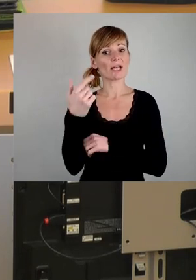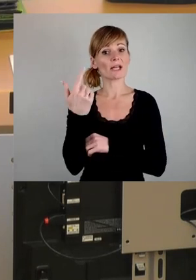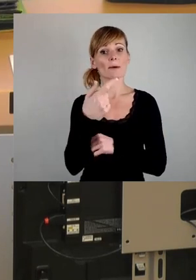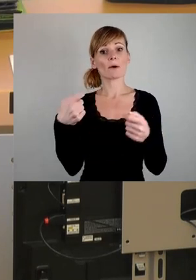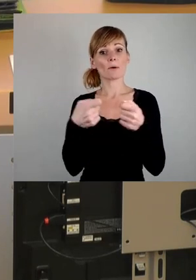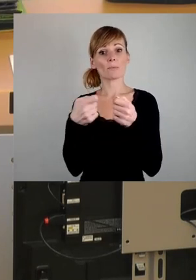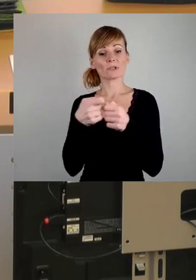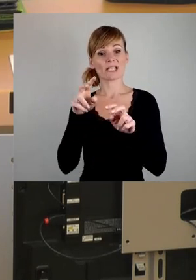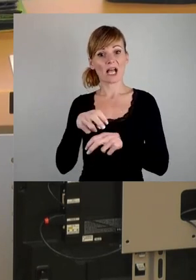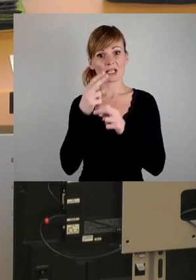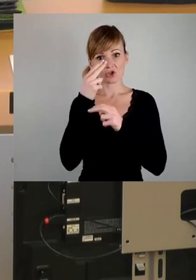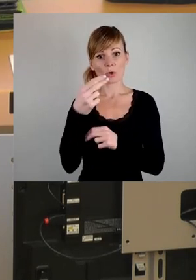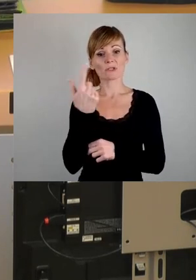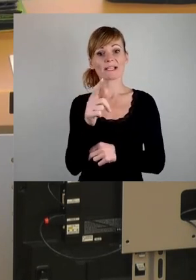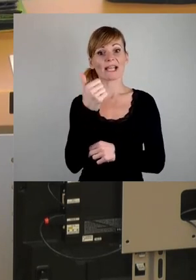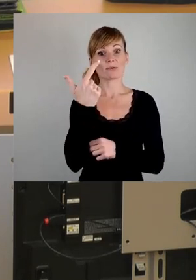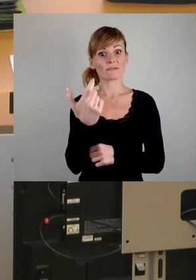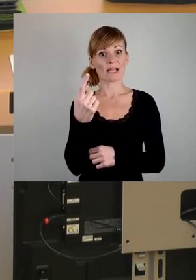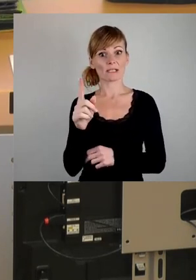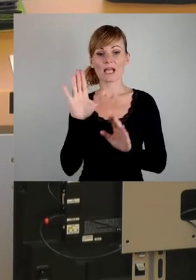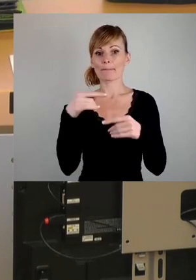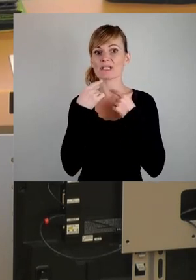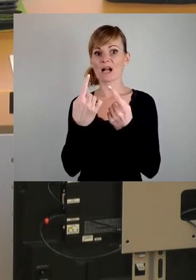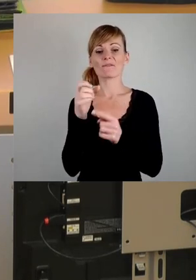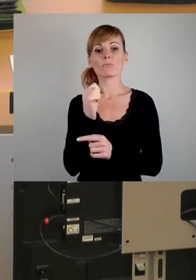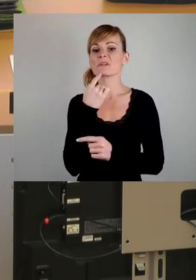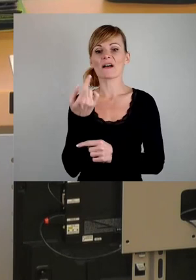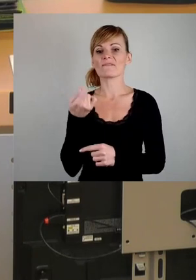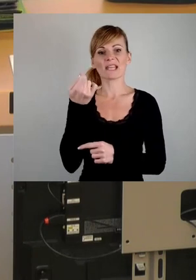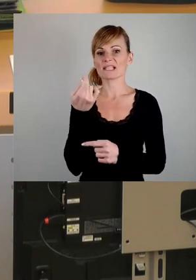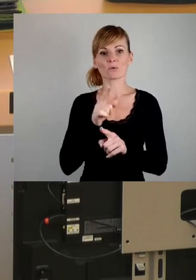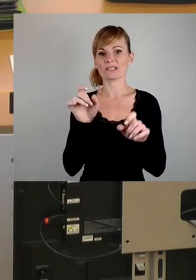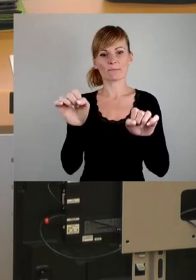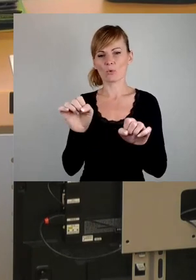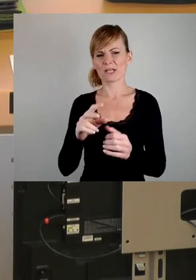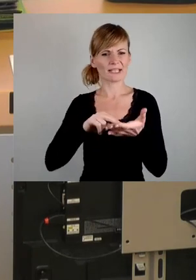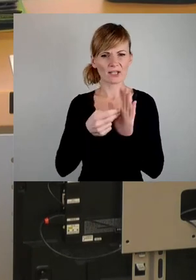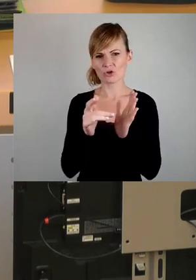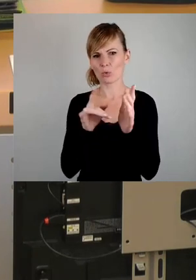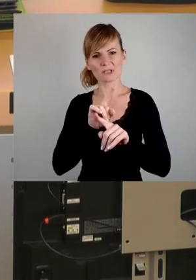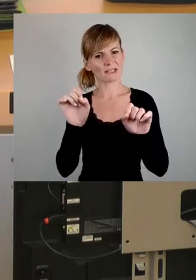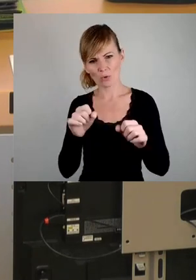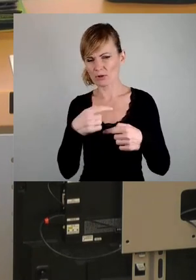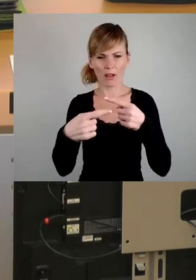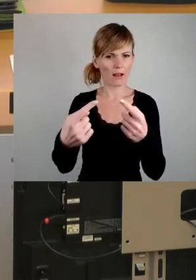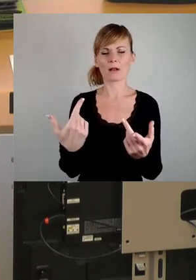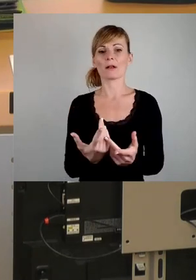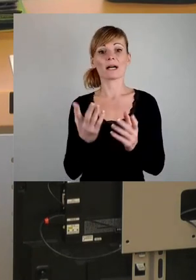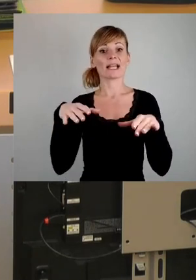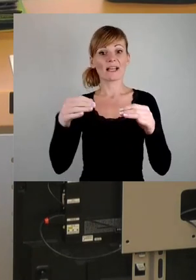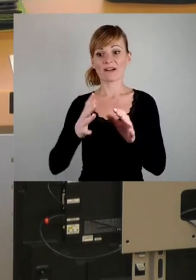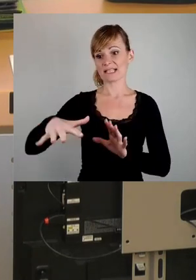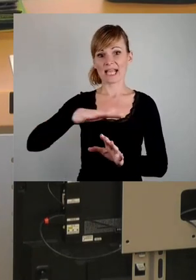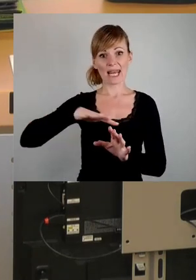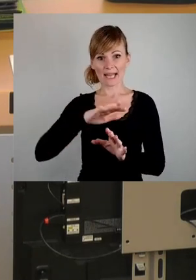hat, weil sie nicht finanzierbar war, weil sie aus irgendwelchen technischen Gründen nicht durchführbar war. Die angefangenen Gelände dort sind jetzt im Prinzip in einem,